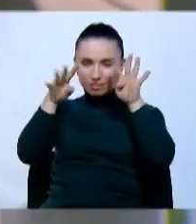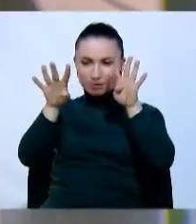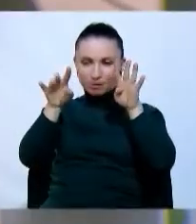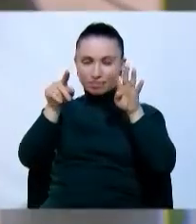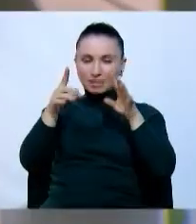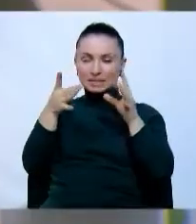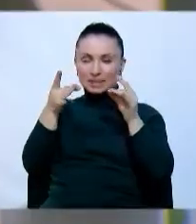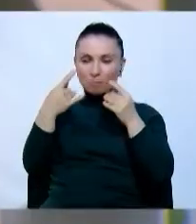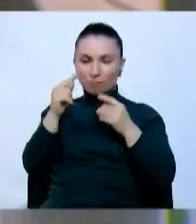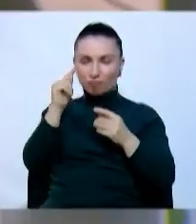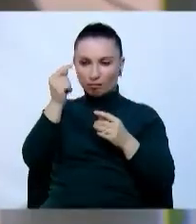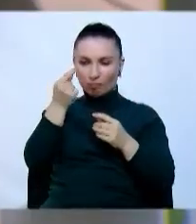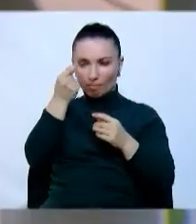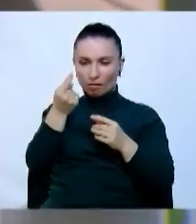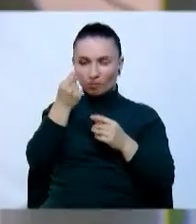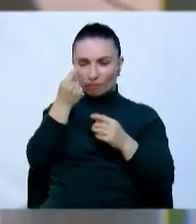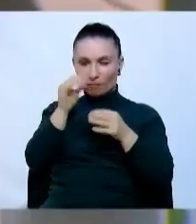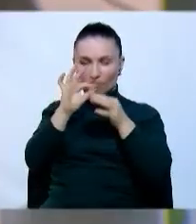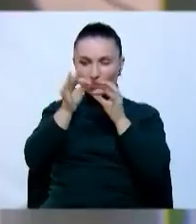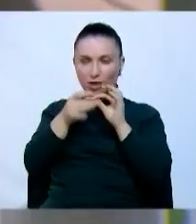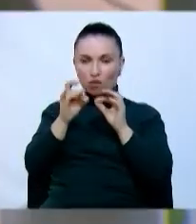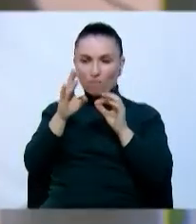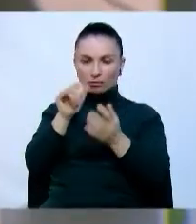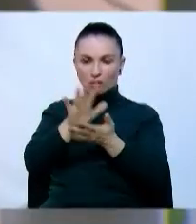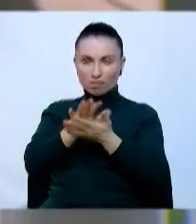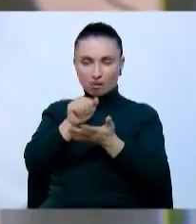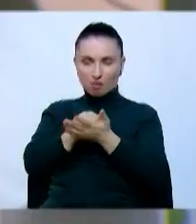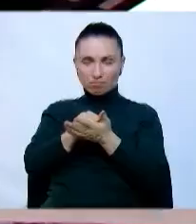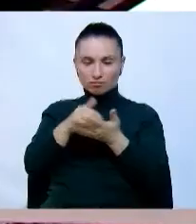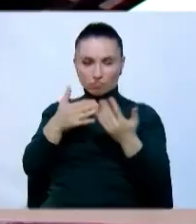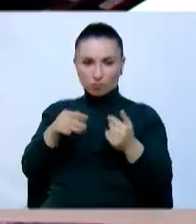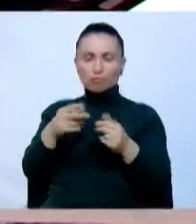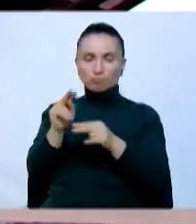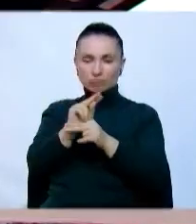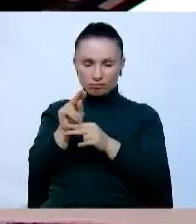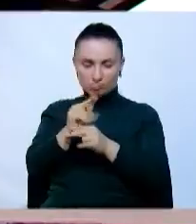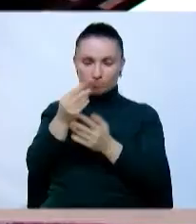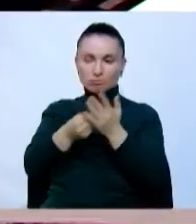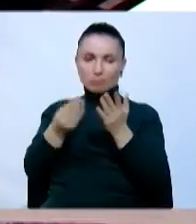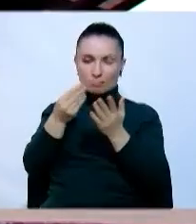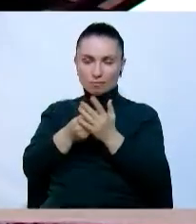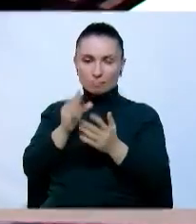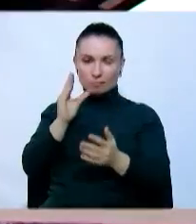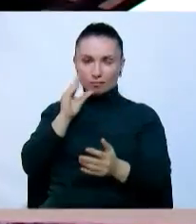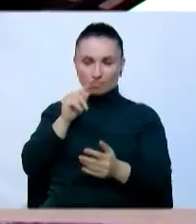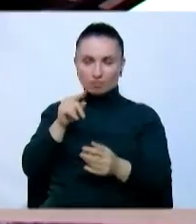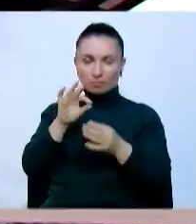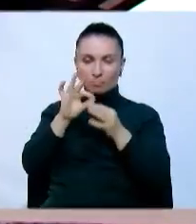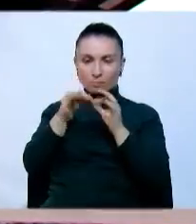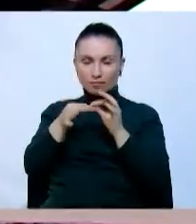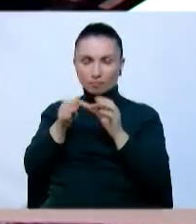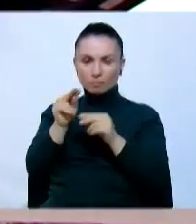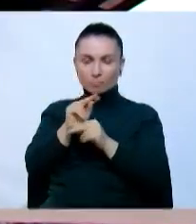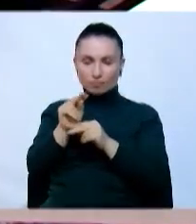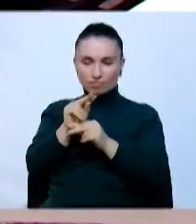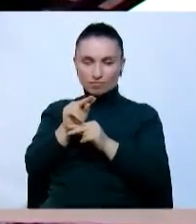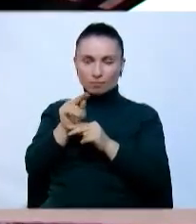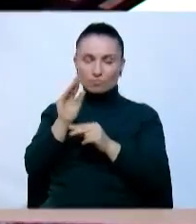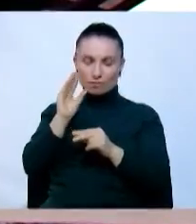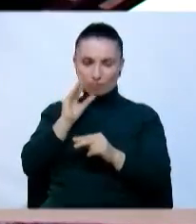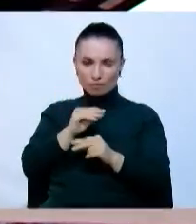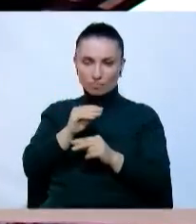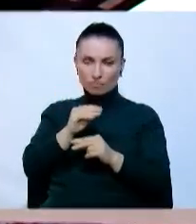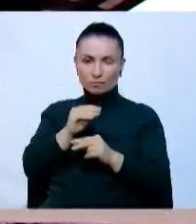აღმოჩნდა დამაზიანებელი რქოვანისთვის. თუმცა ეს აღდგება, იმიტომ რომ ამ შემთხვევაში ეპითელიუმის დაზიანება ხდება განსხვავებით სხვა